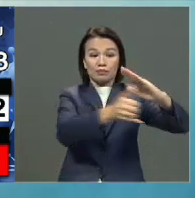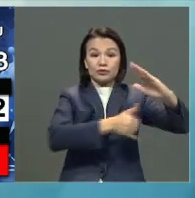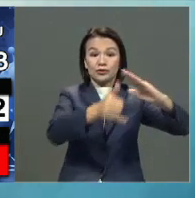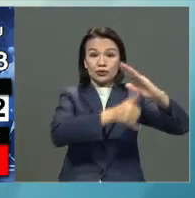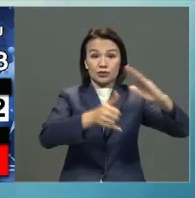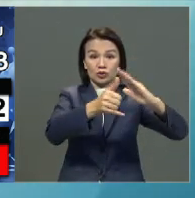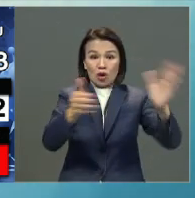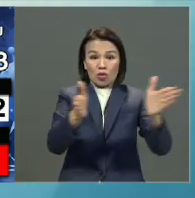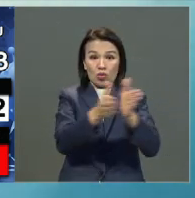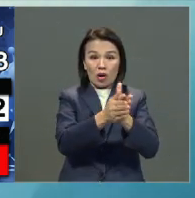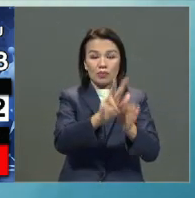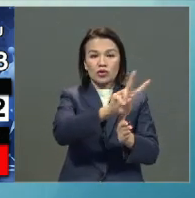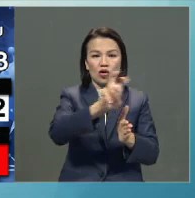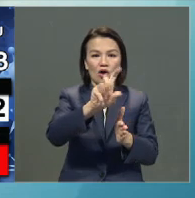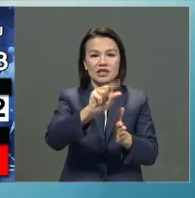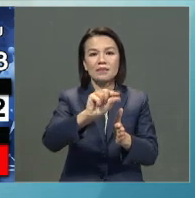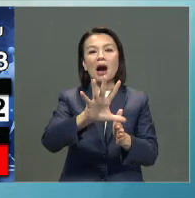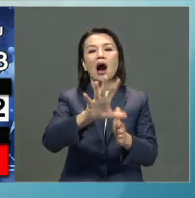รายนะครับในสถานที่กับการที่รัฐจัดให้นี่รวมเป็น225